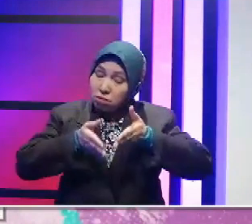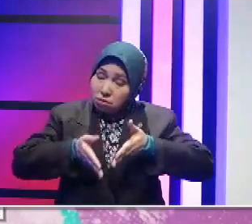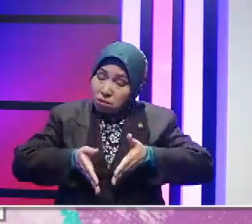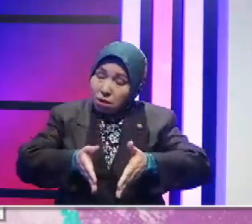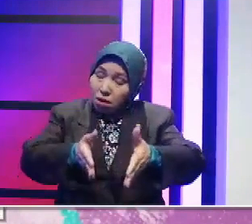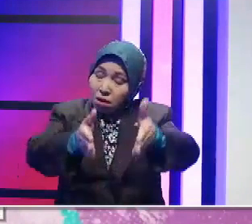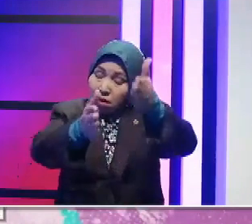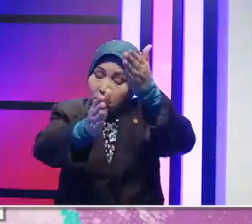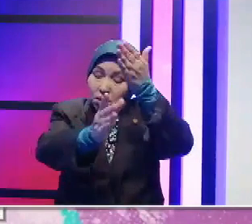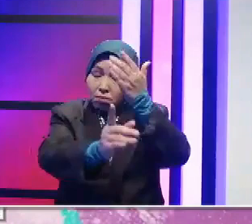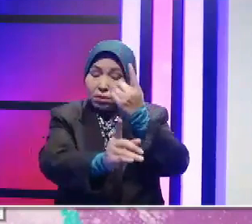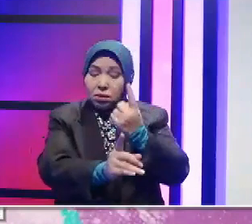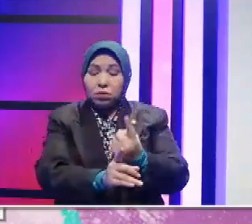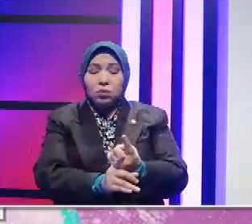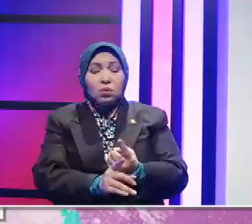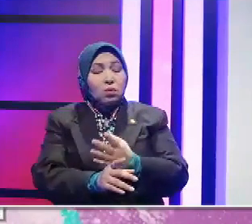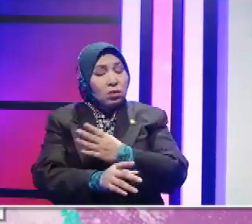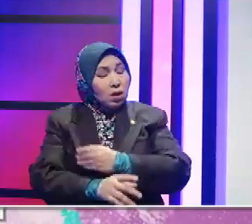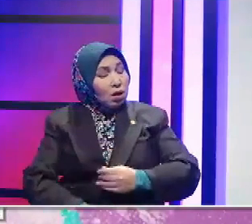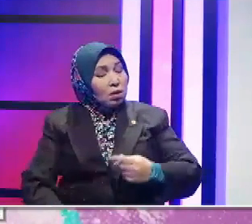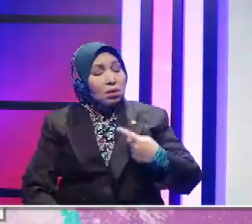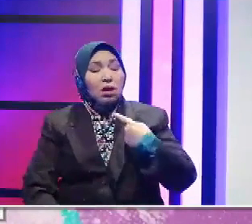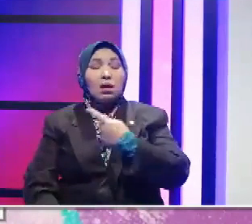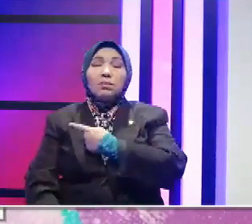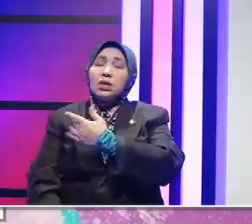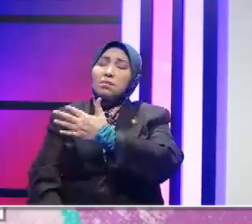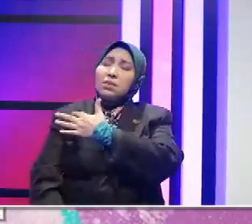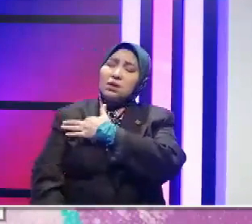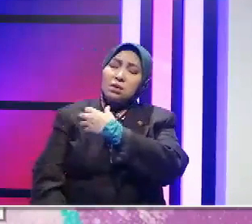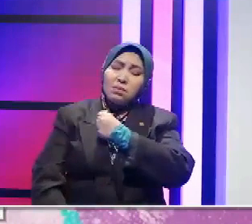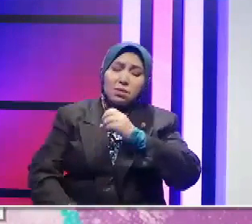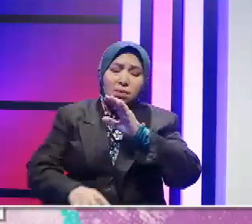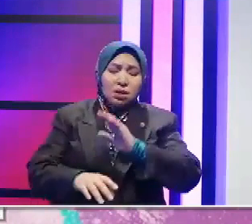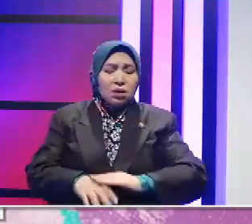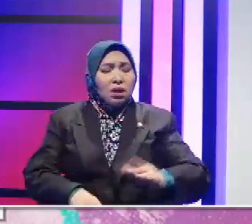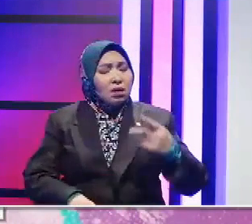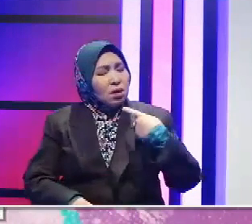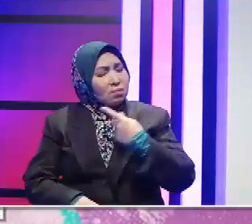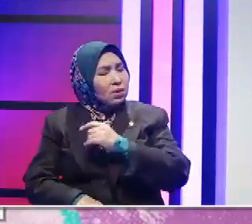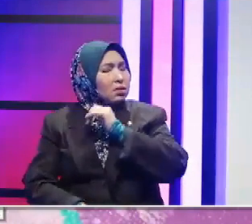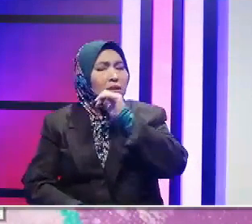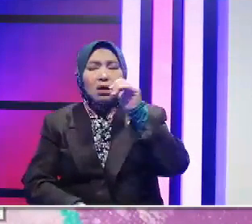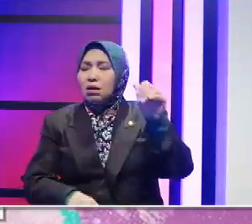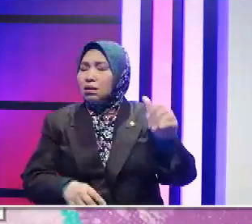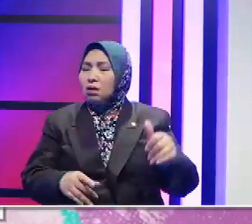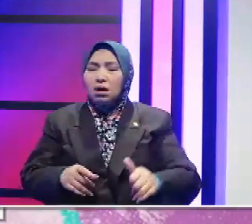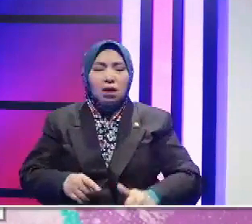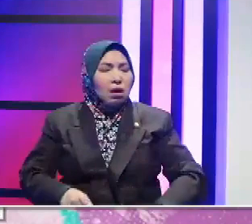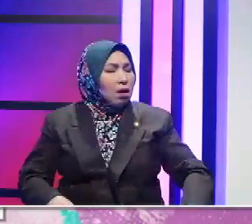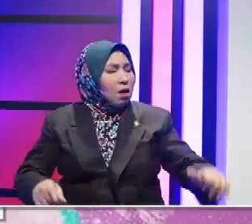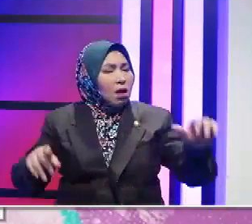فآمنا به ولن نشرك بربنا